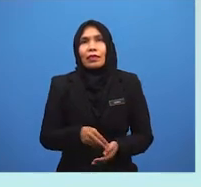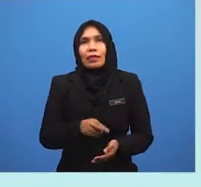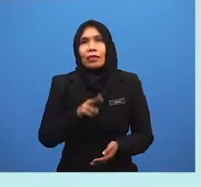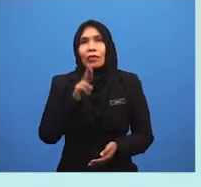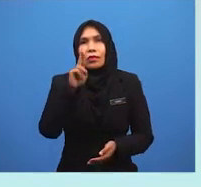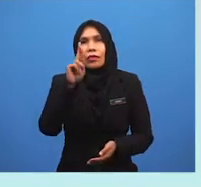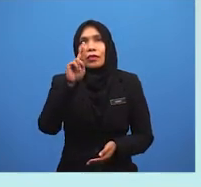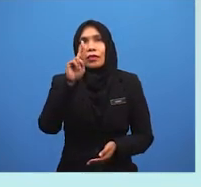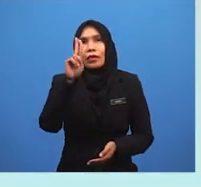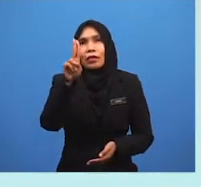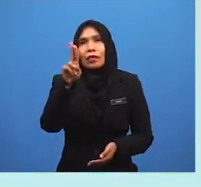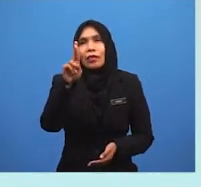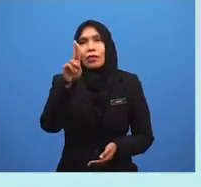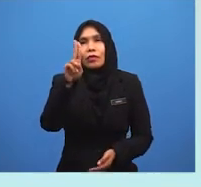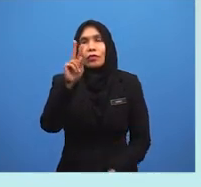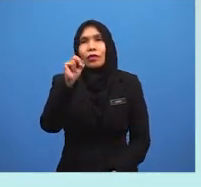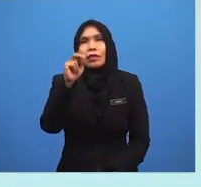kosong.